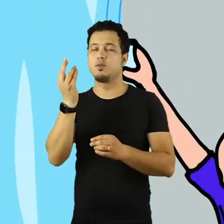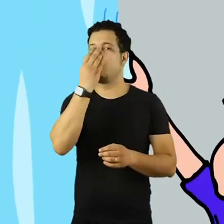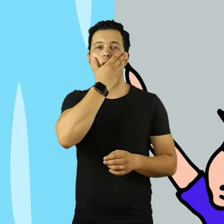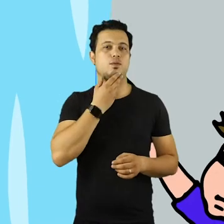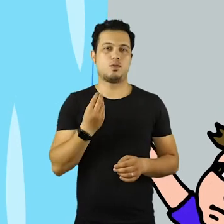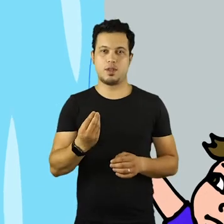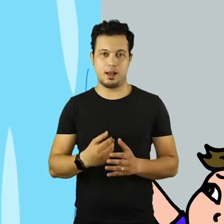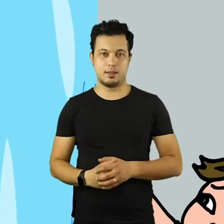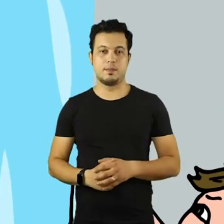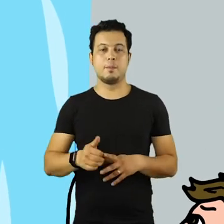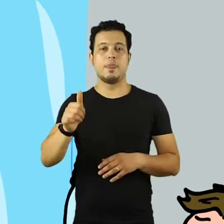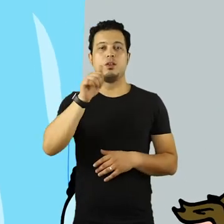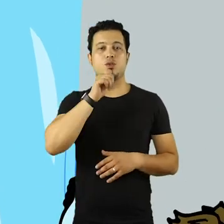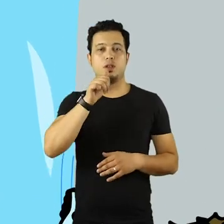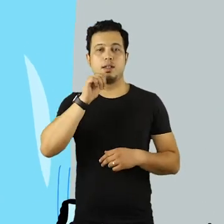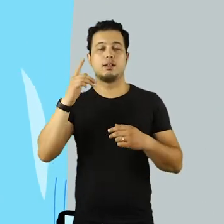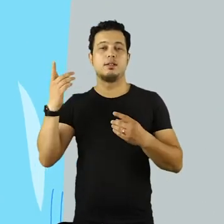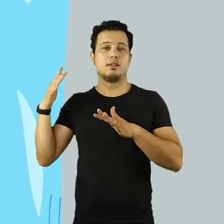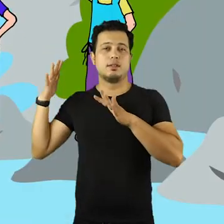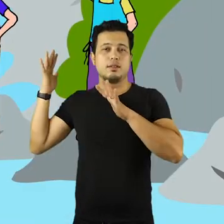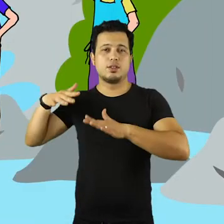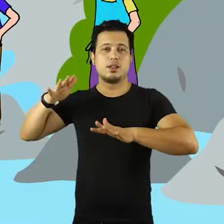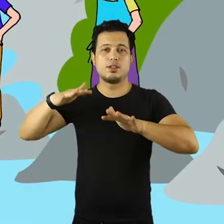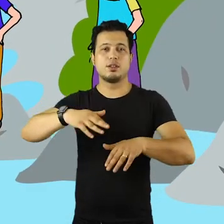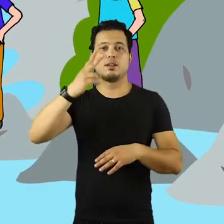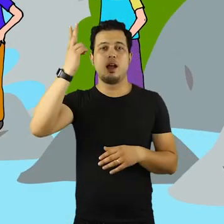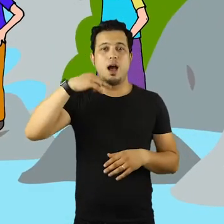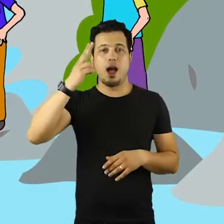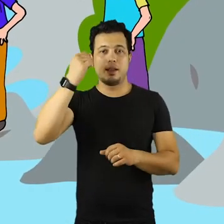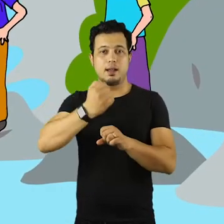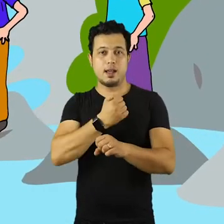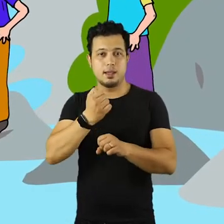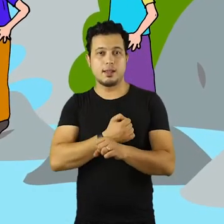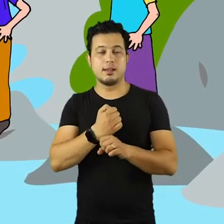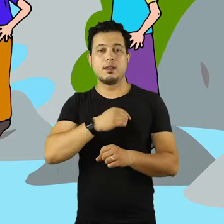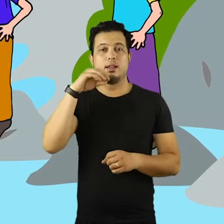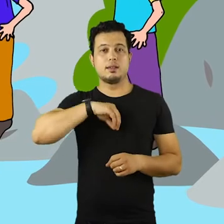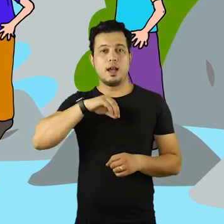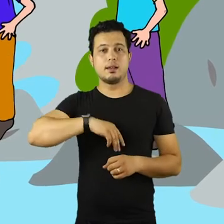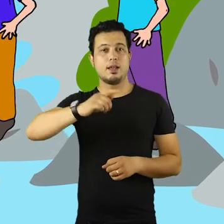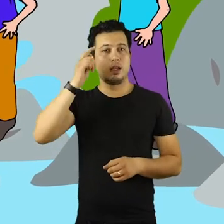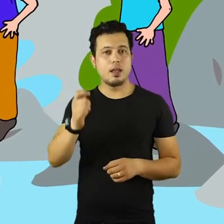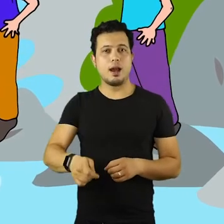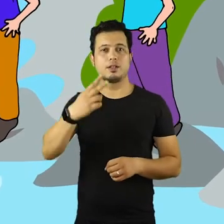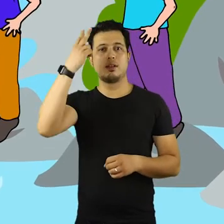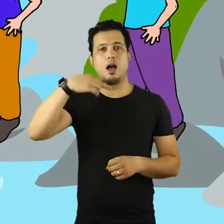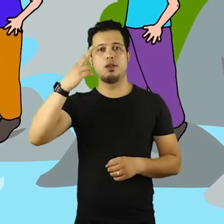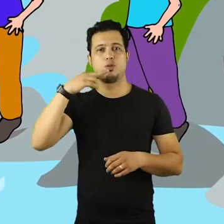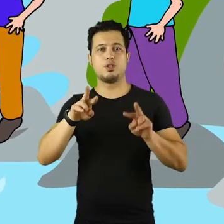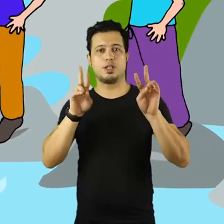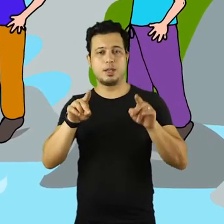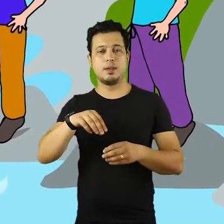dolduruyordu. Şırıl şırıl sular akıyor, ağlayan kaya ise sanki gerçekten ağlıyormuş